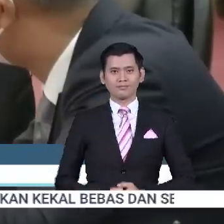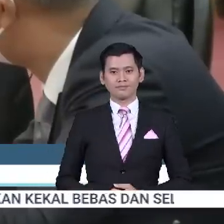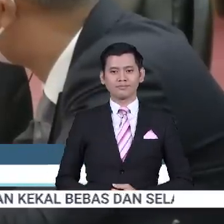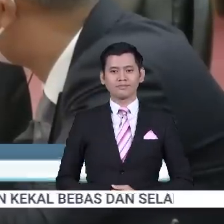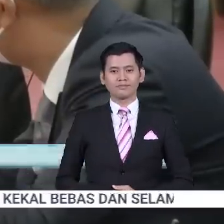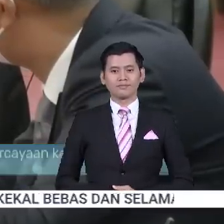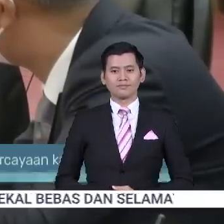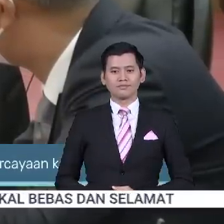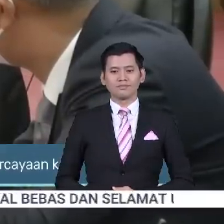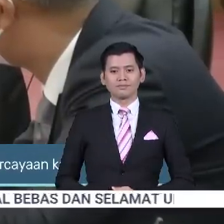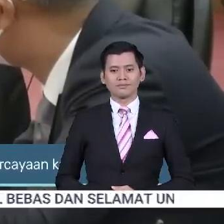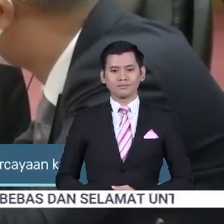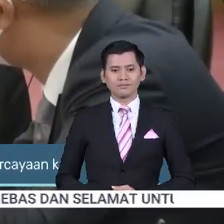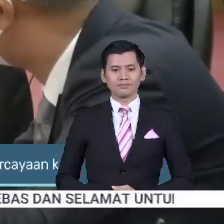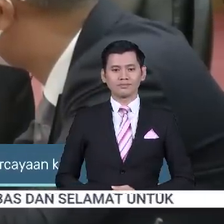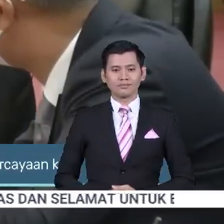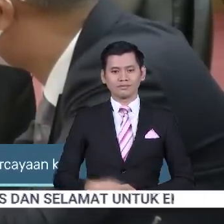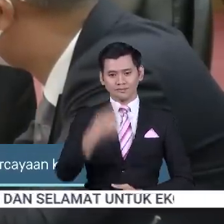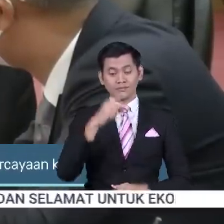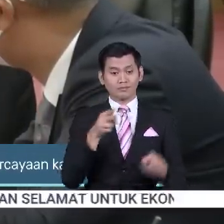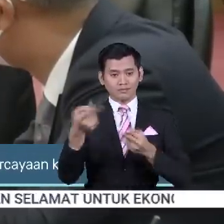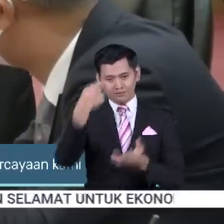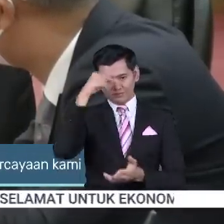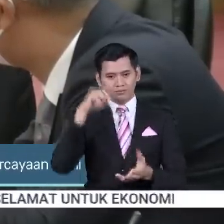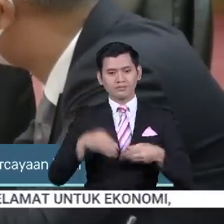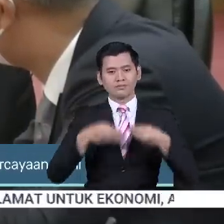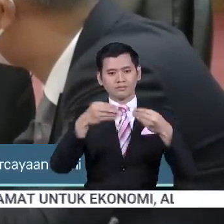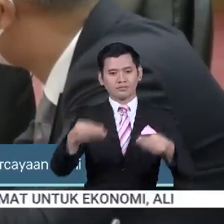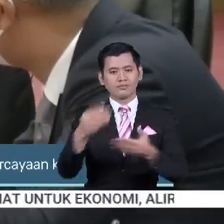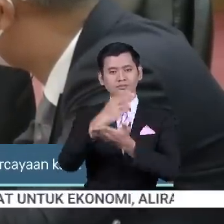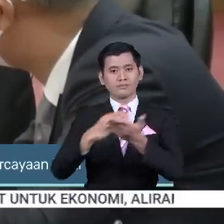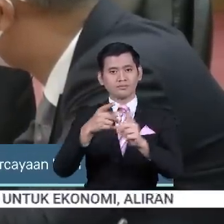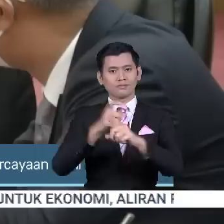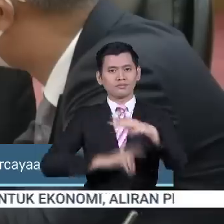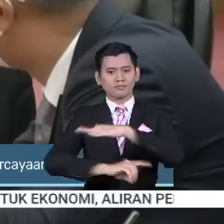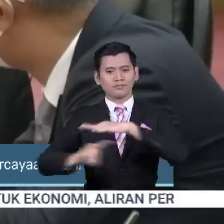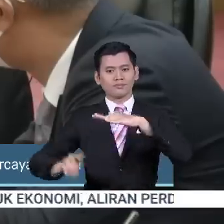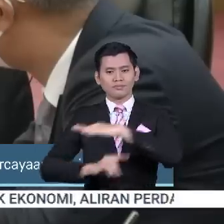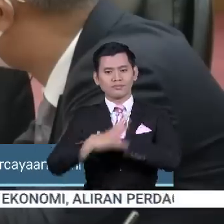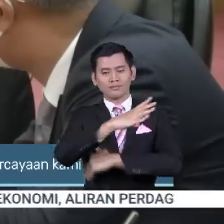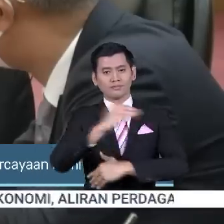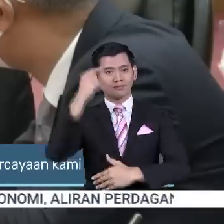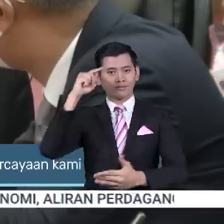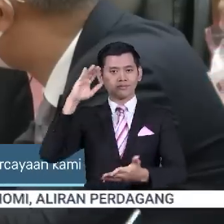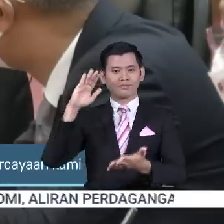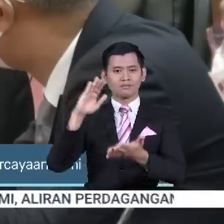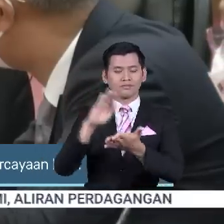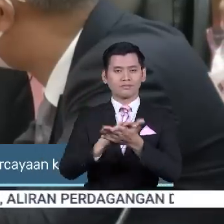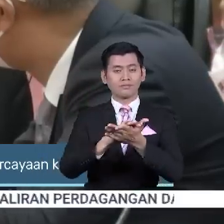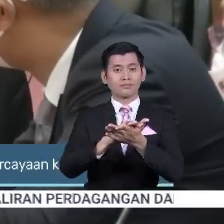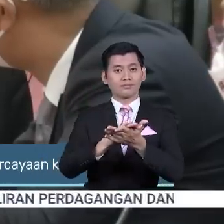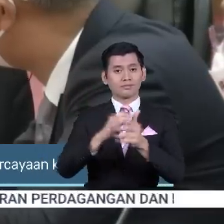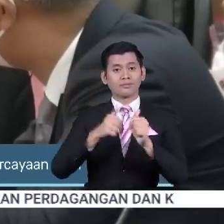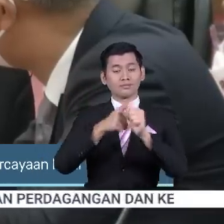Security initiative and civilization initiative happens to be part of our policy and